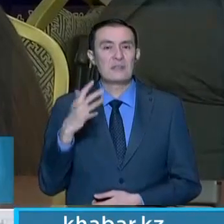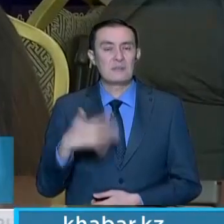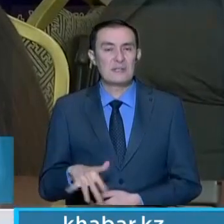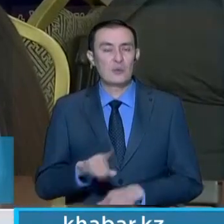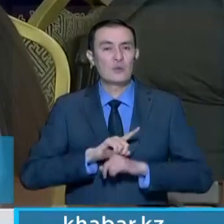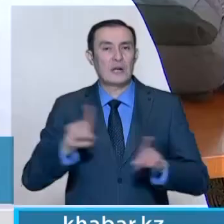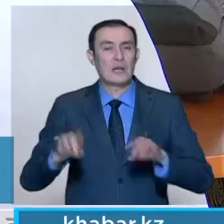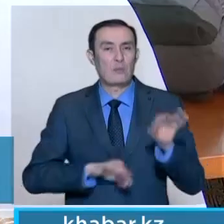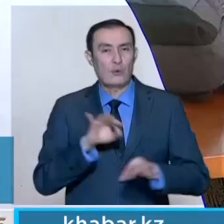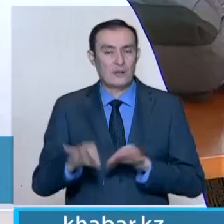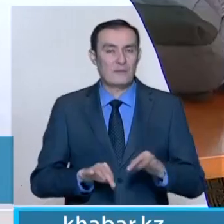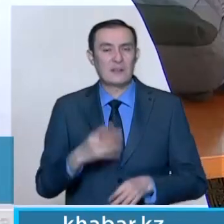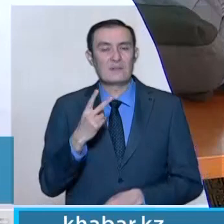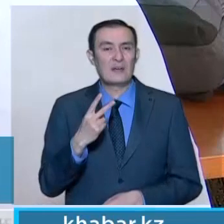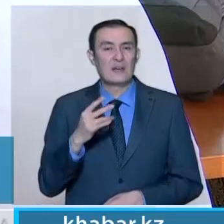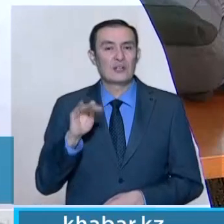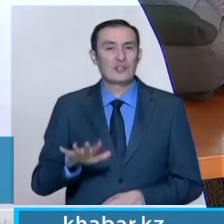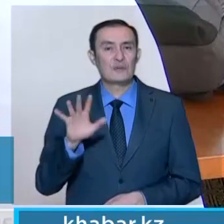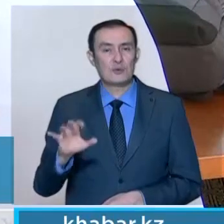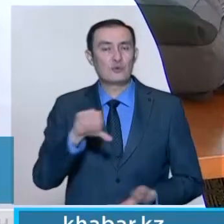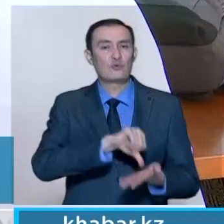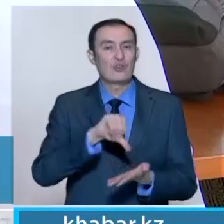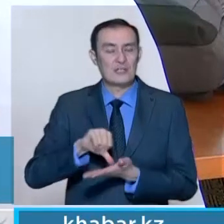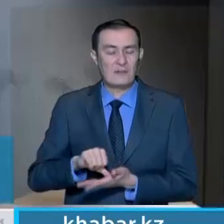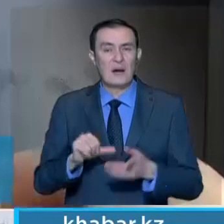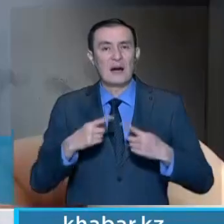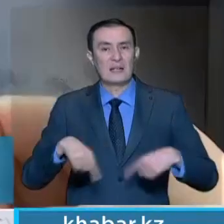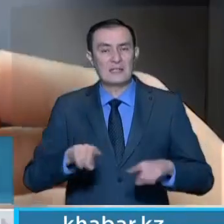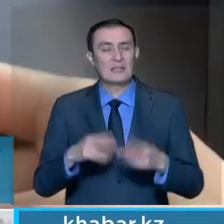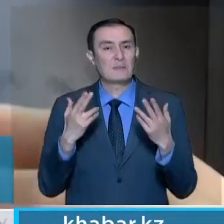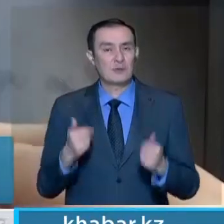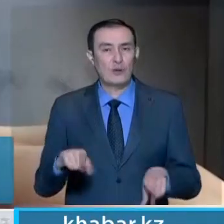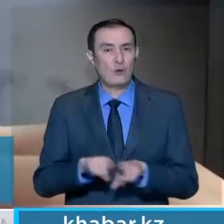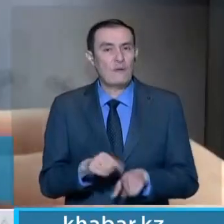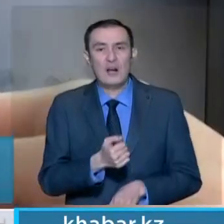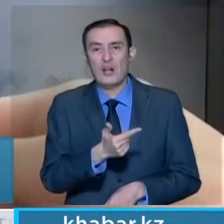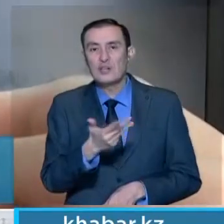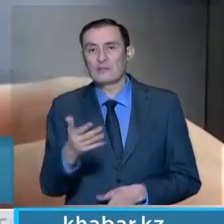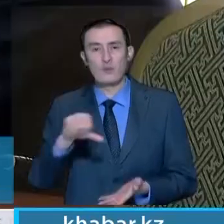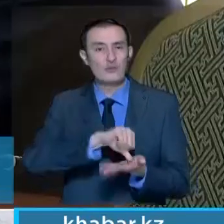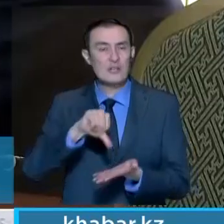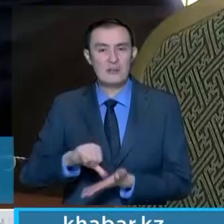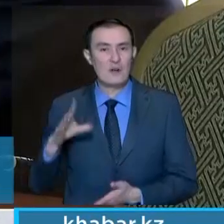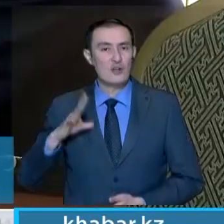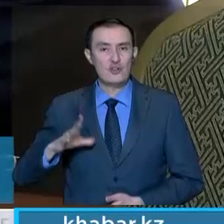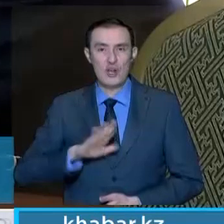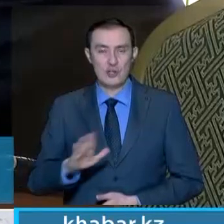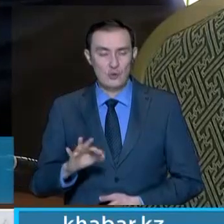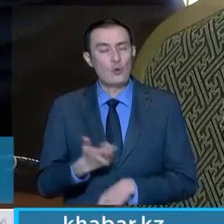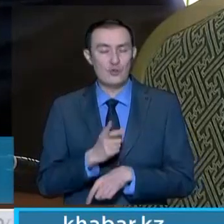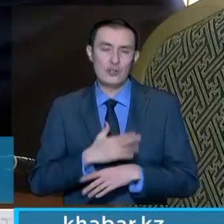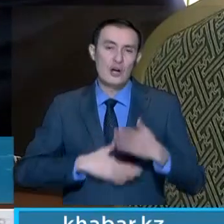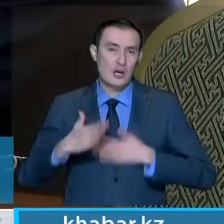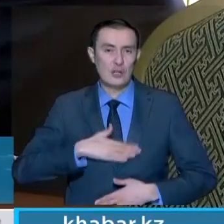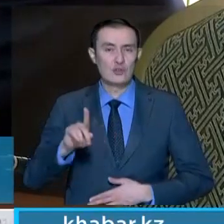250 уникальных проектов и 2500 участников. Организаторы признают, такого количества конкурсантов не ожидали, но все же рады,